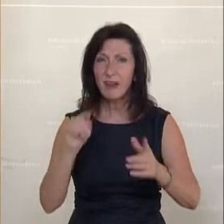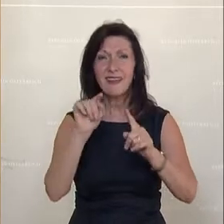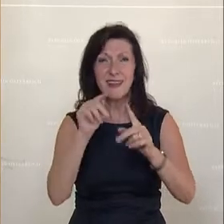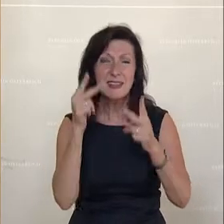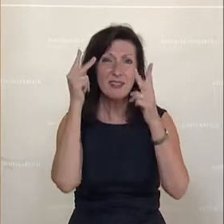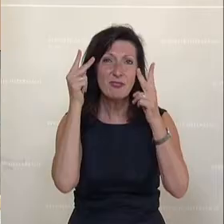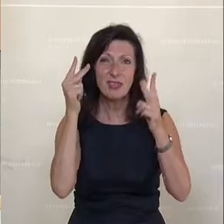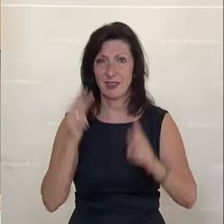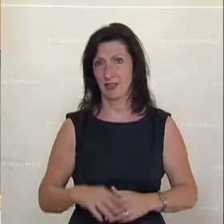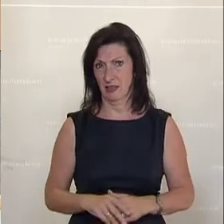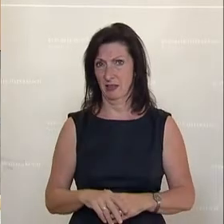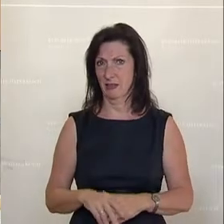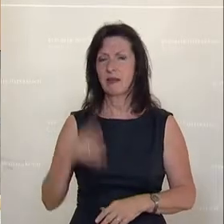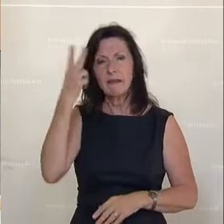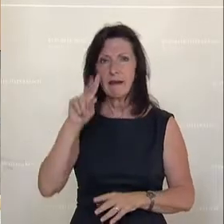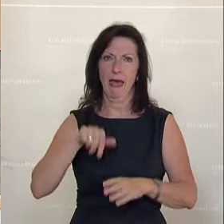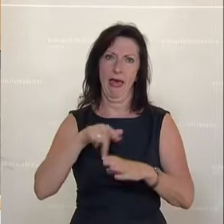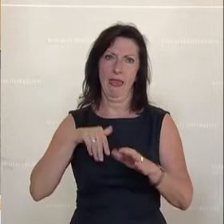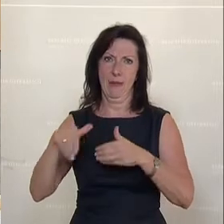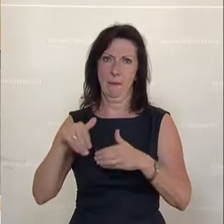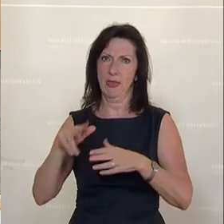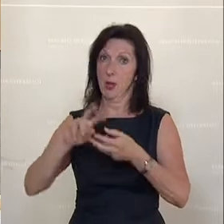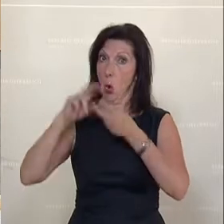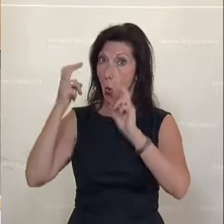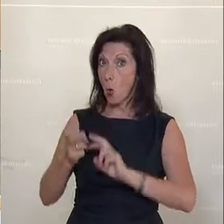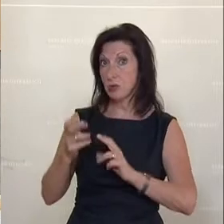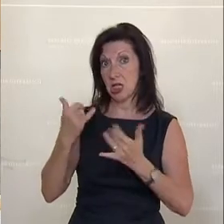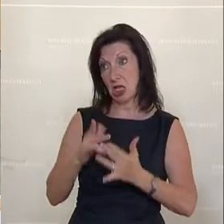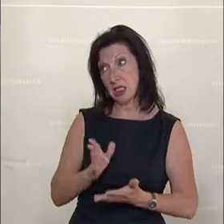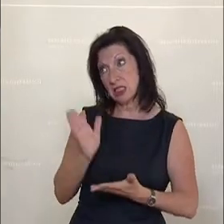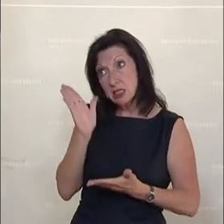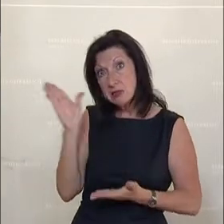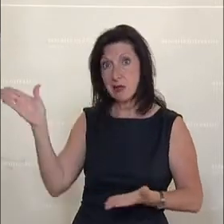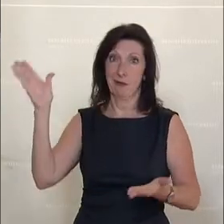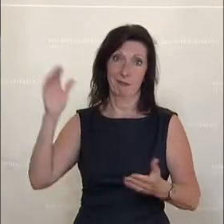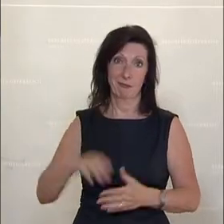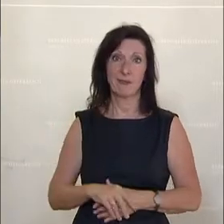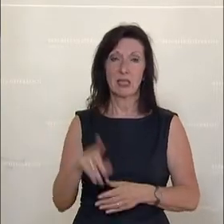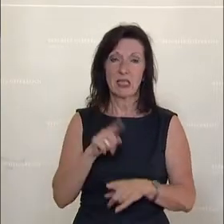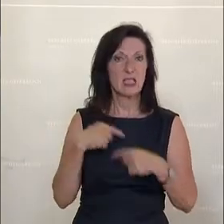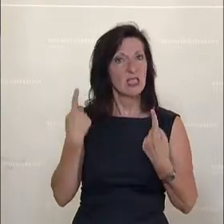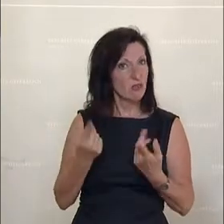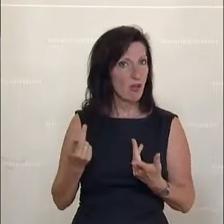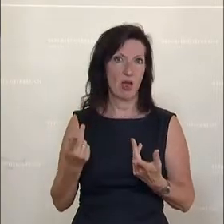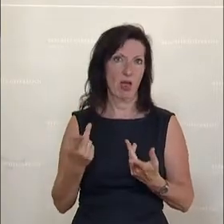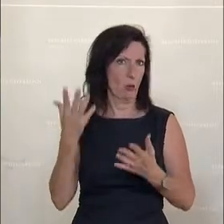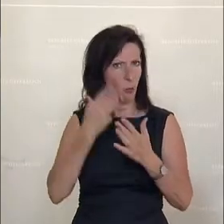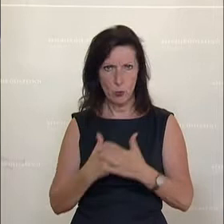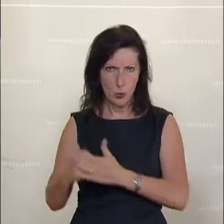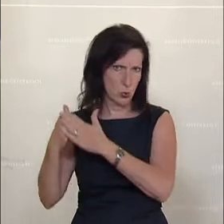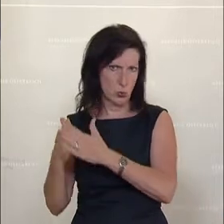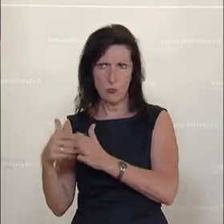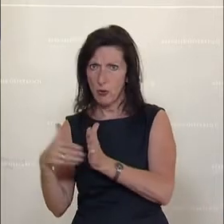wichtiger baustein der innenminister in der umsetzung sind sie jetzt sozusagen am zug wir unterstützen wo es notwendig ist